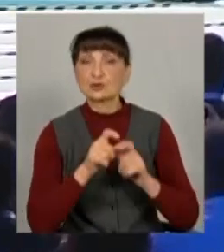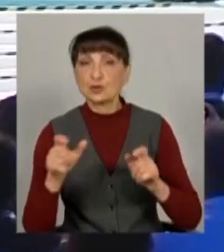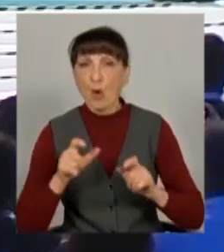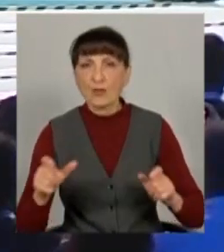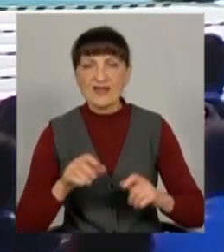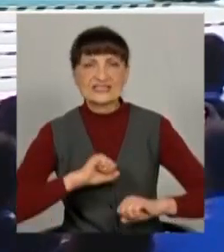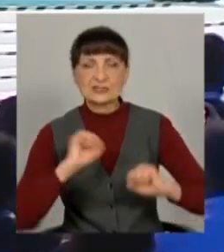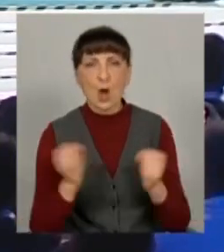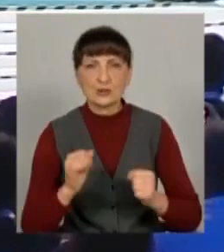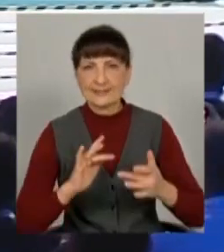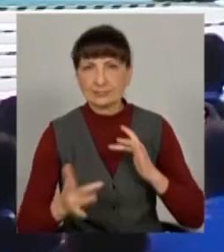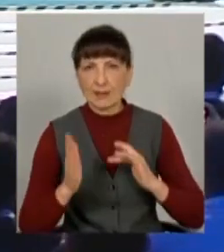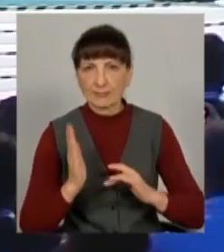высокоскоростным интернетом